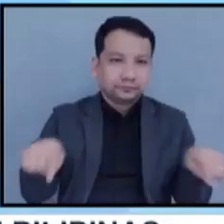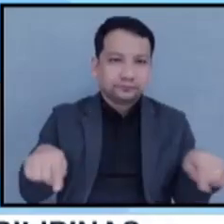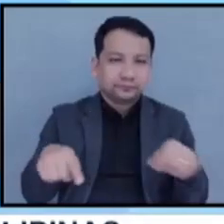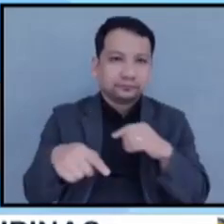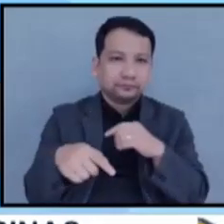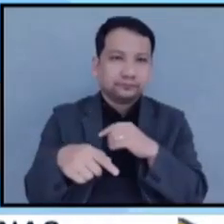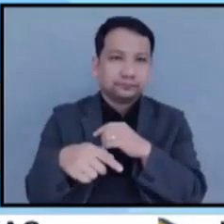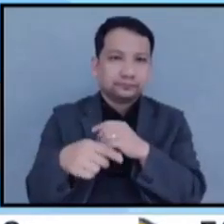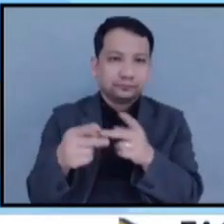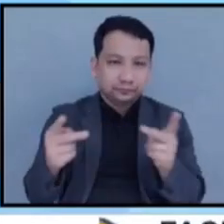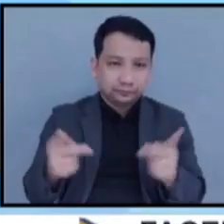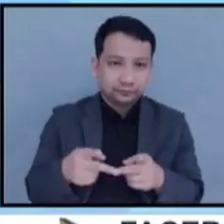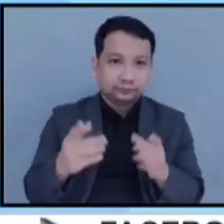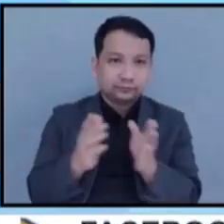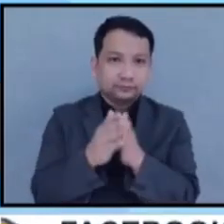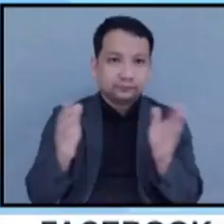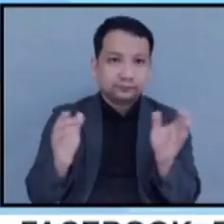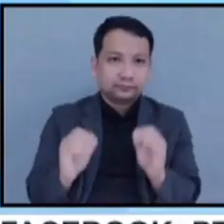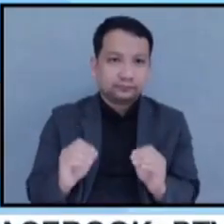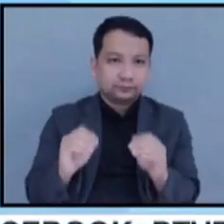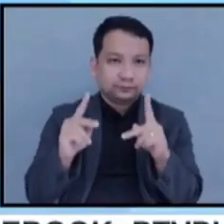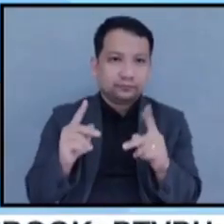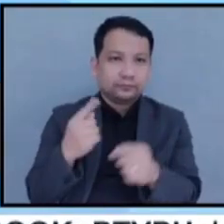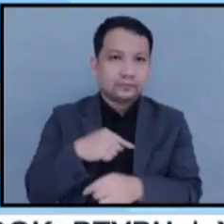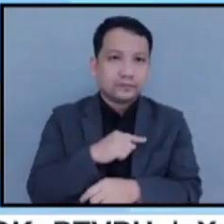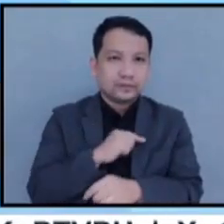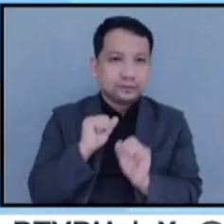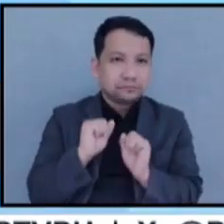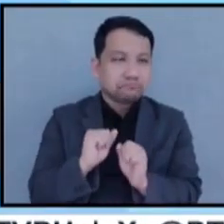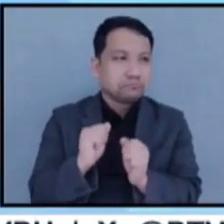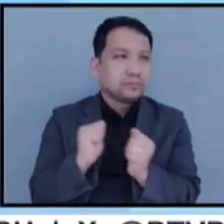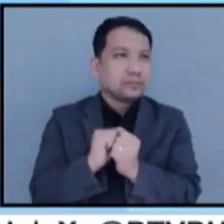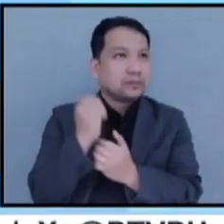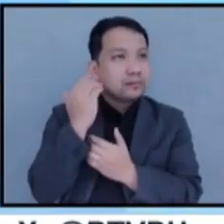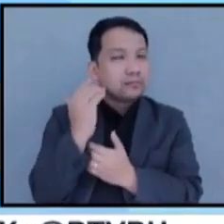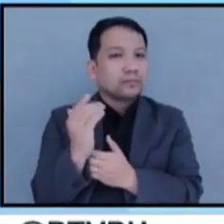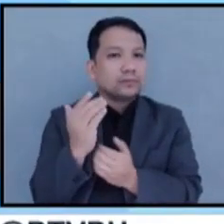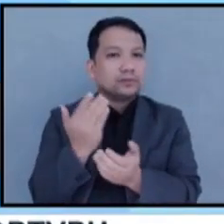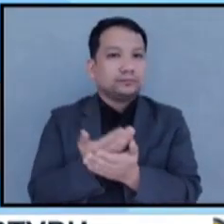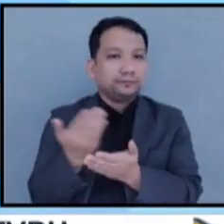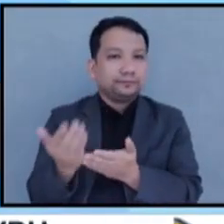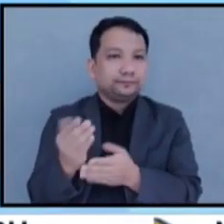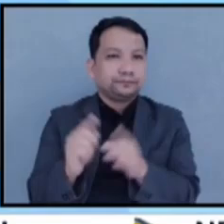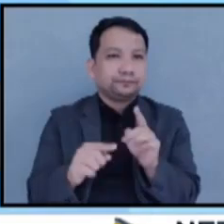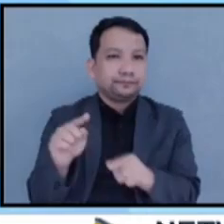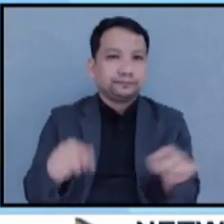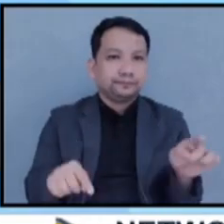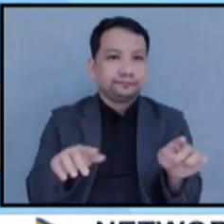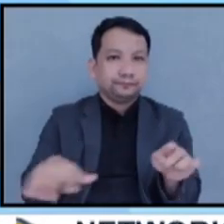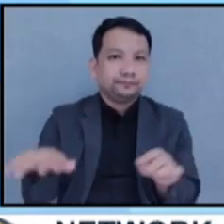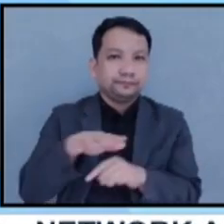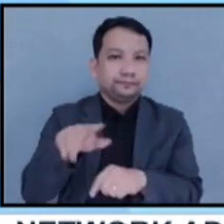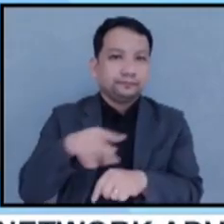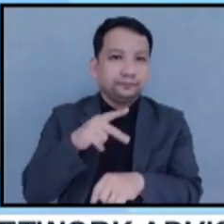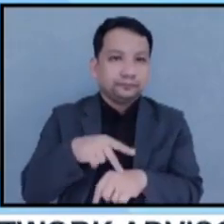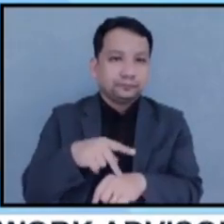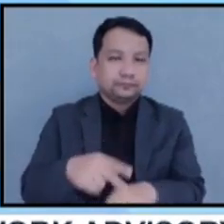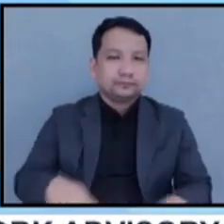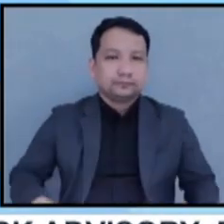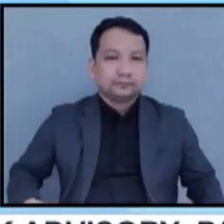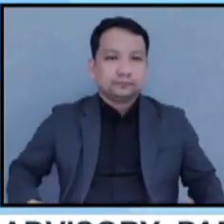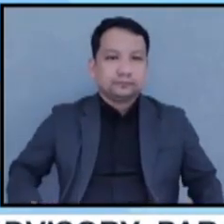ay napakalaking oportunidad para magkaroon din po kami ng mga buyers from the different parts po ng ating